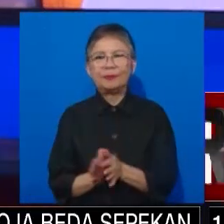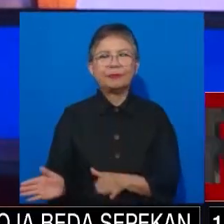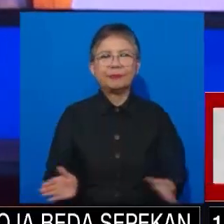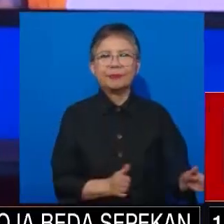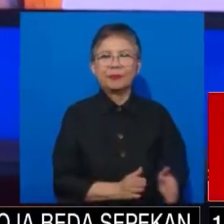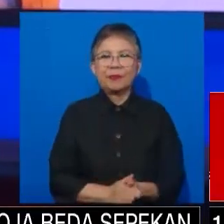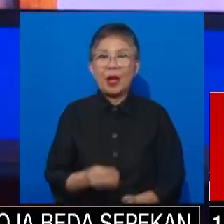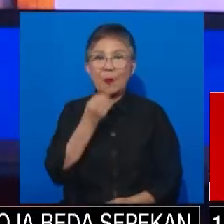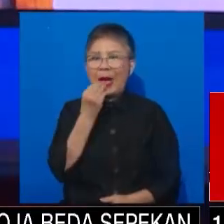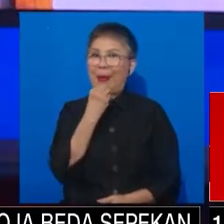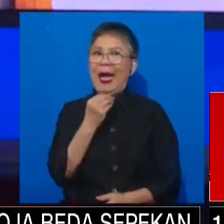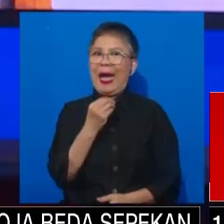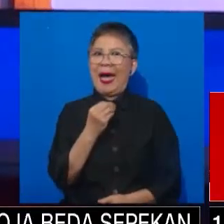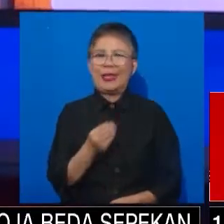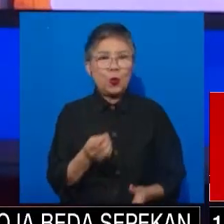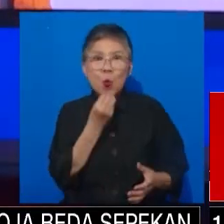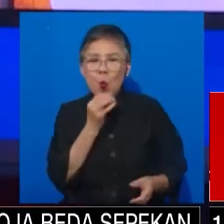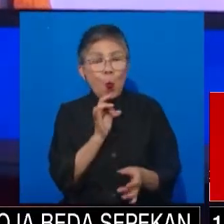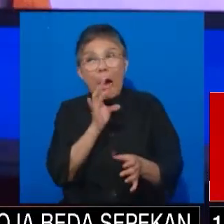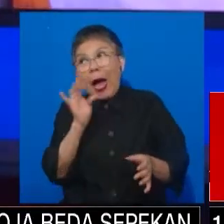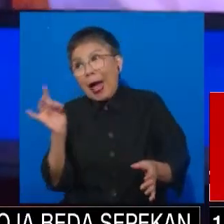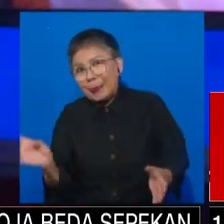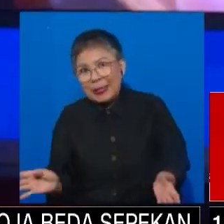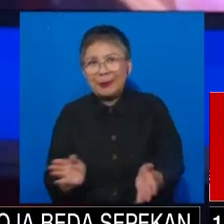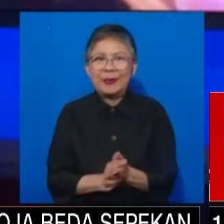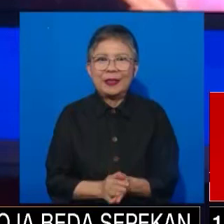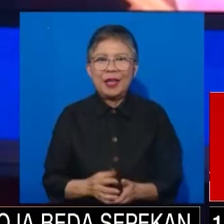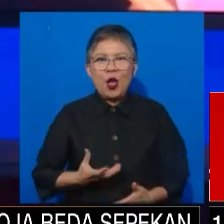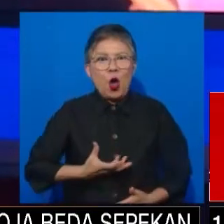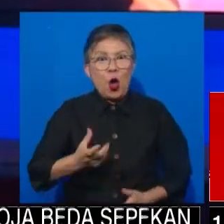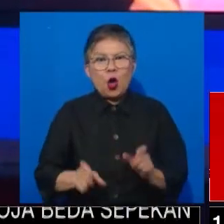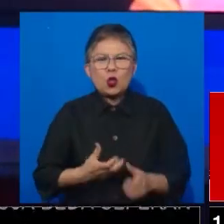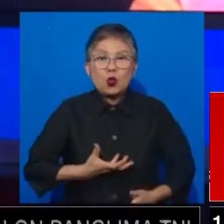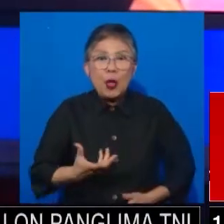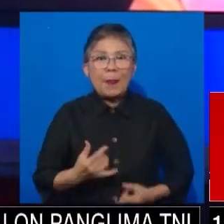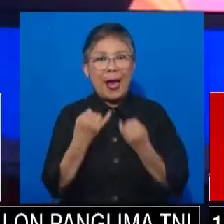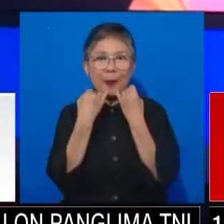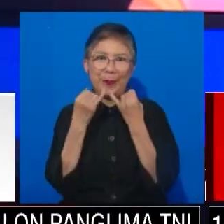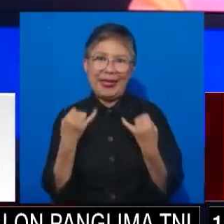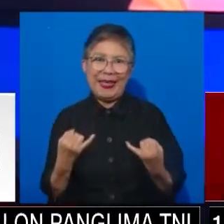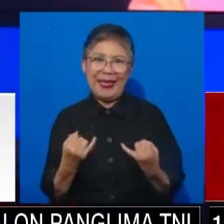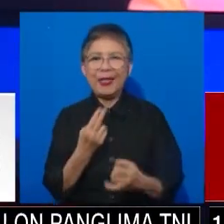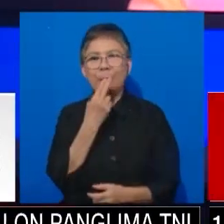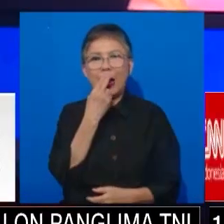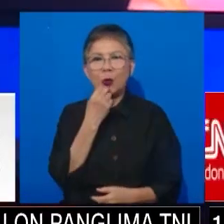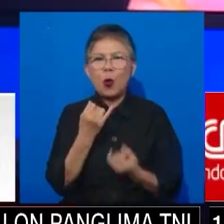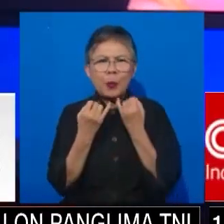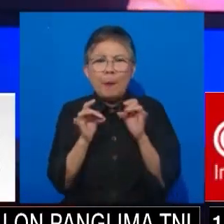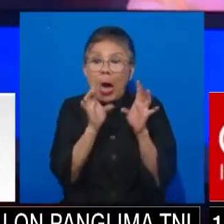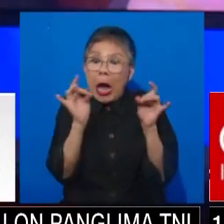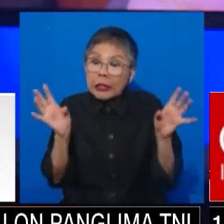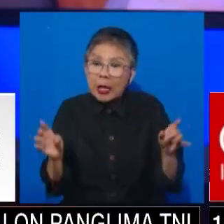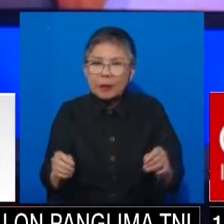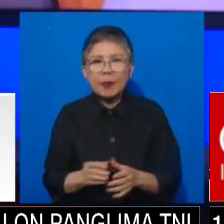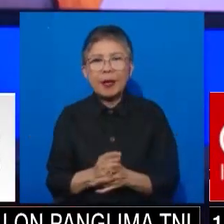Berikutnya kita makan-makan sajian yang susah untuk ditolak sama warga plus 62 ya. Ada mie di Kota Bandung, olahan mie menggunakan chili